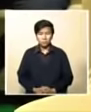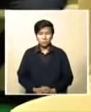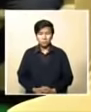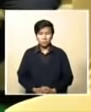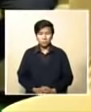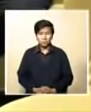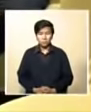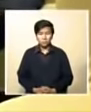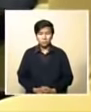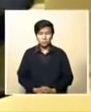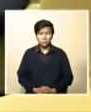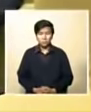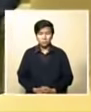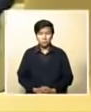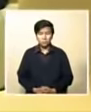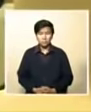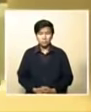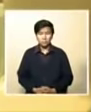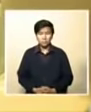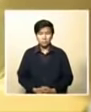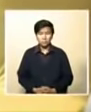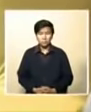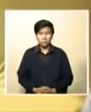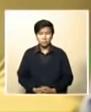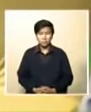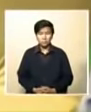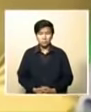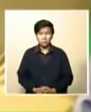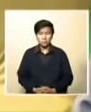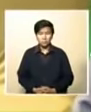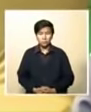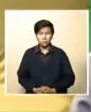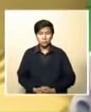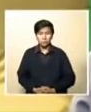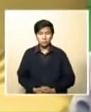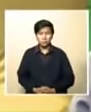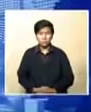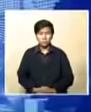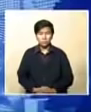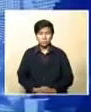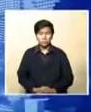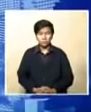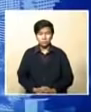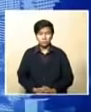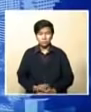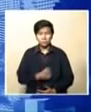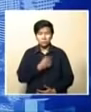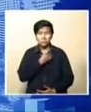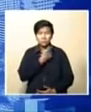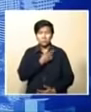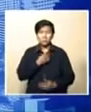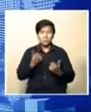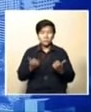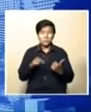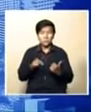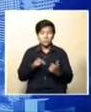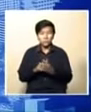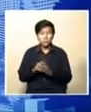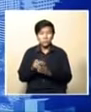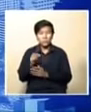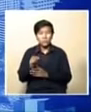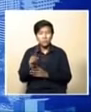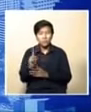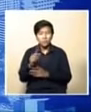ว่าเราจะเพิ่มความระมัดระวังคือคนไทยนั้นยังไงก็กลับเข้าประเทศ